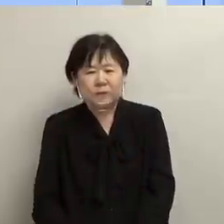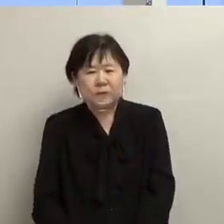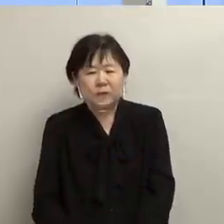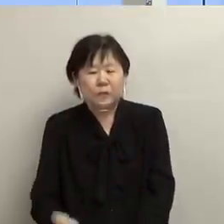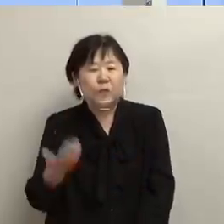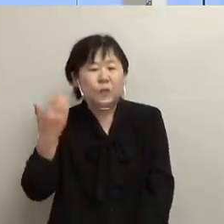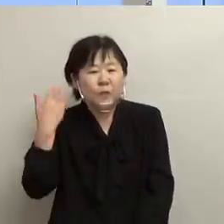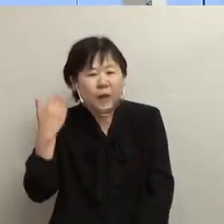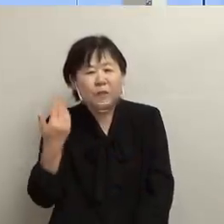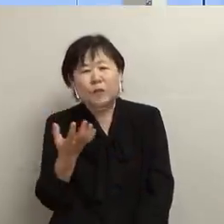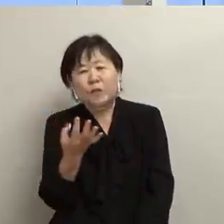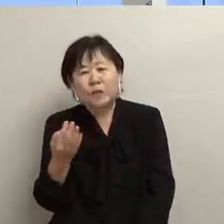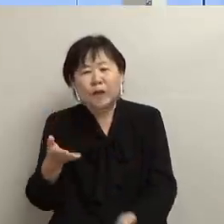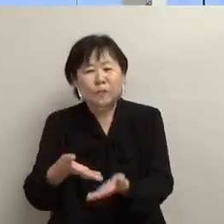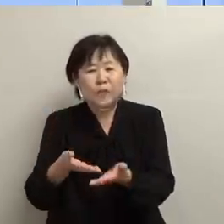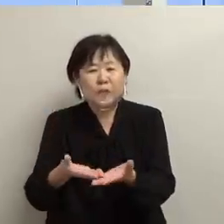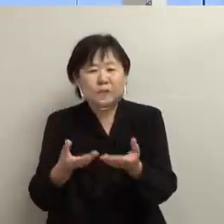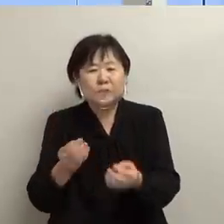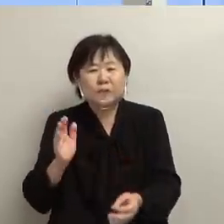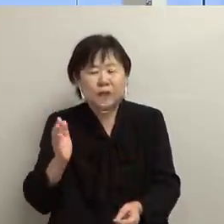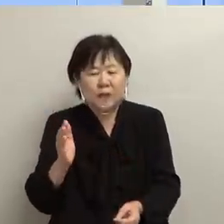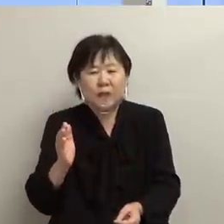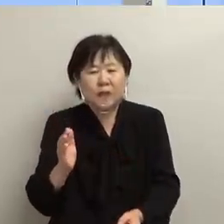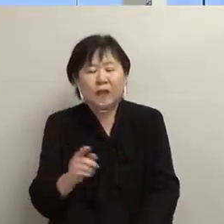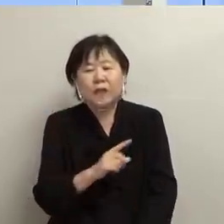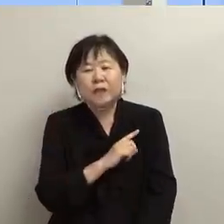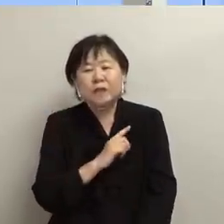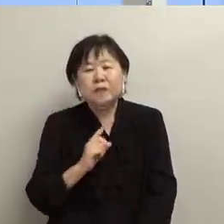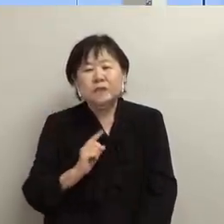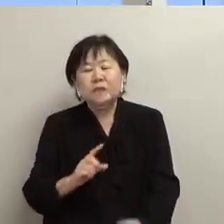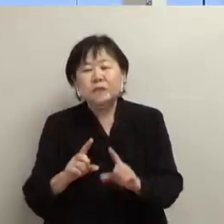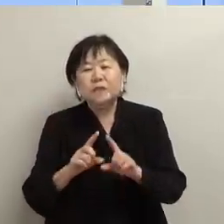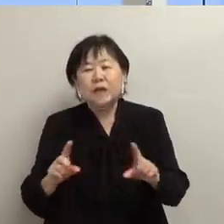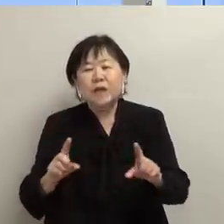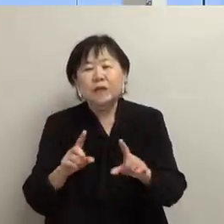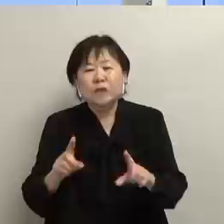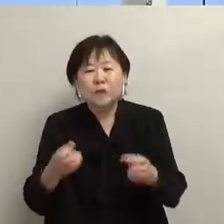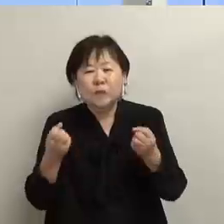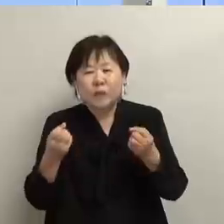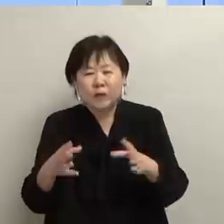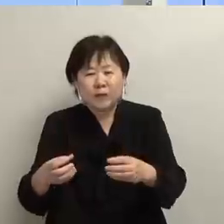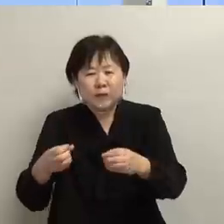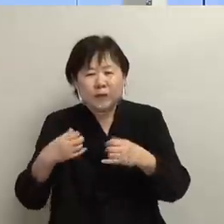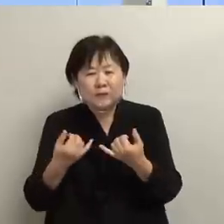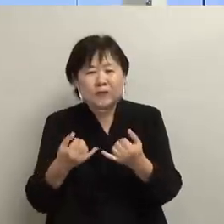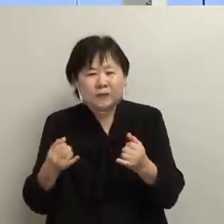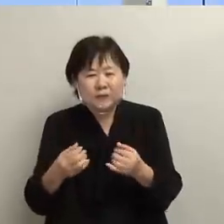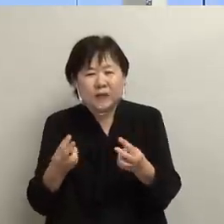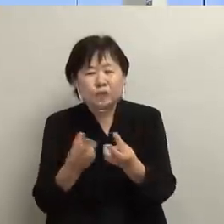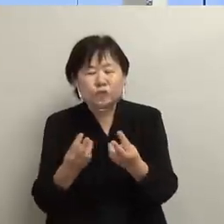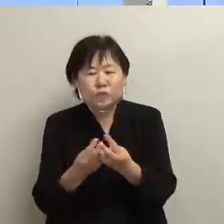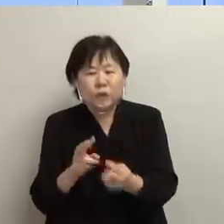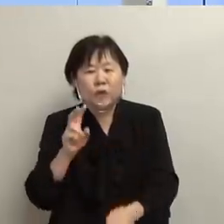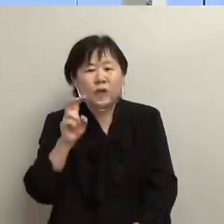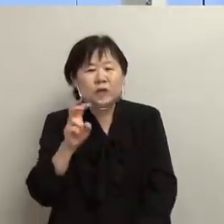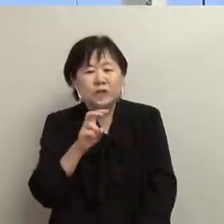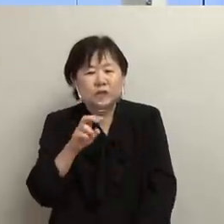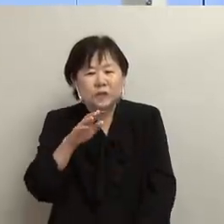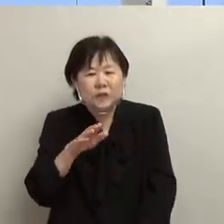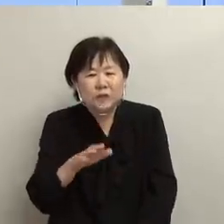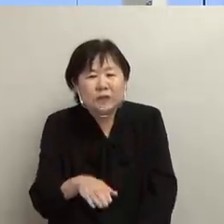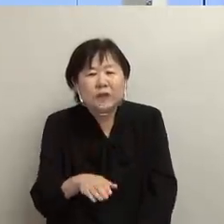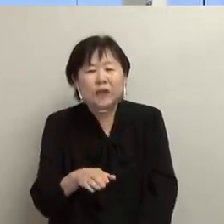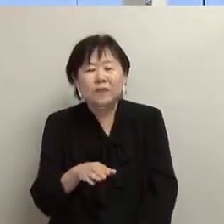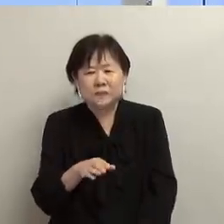度も申し上げた通りだいたい1日 a 金のはれたな感性者数は20人未満に抑えるとさらには